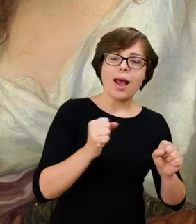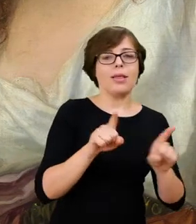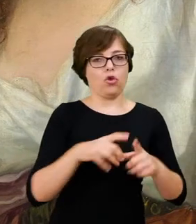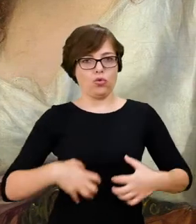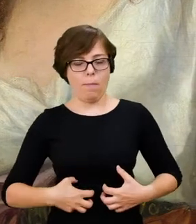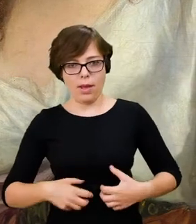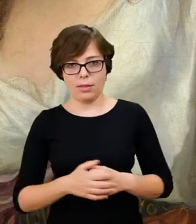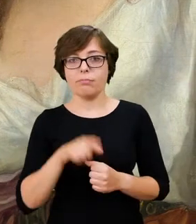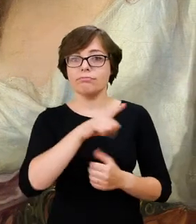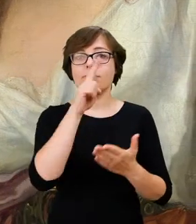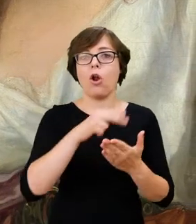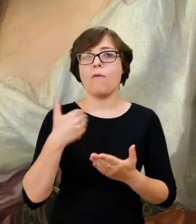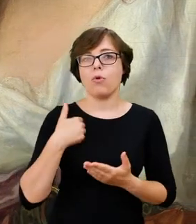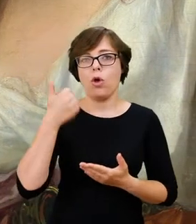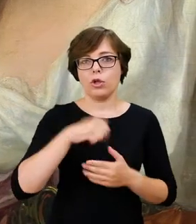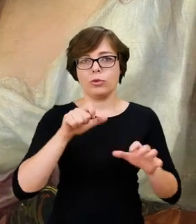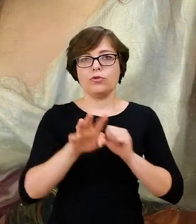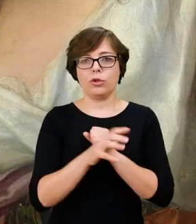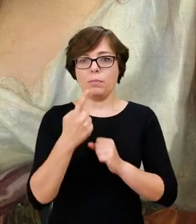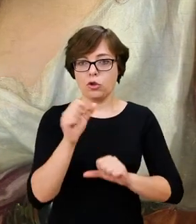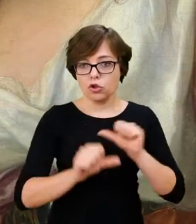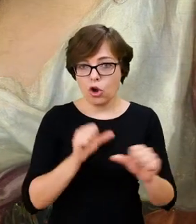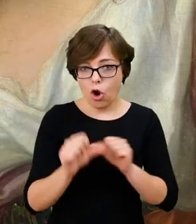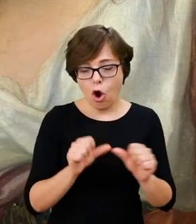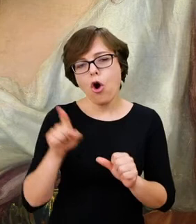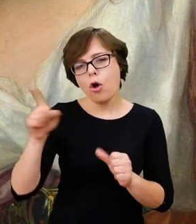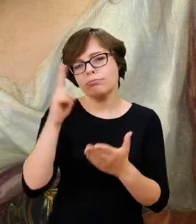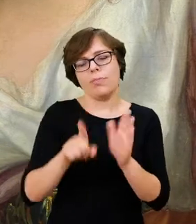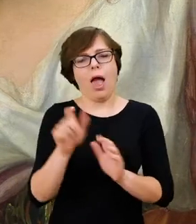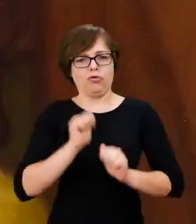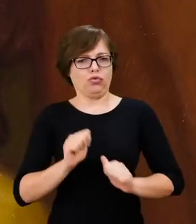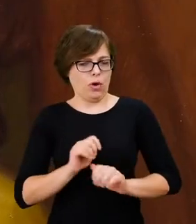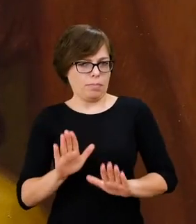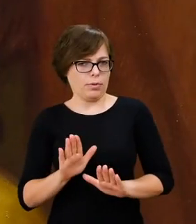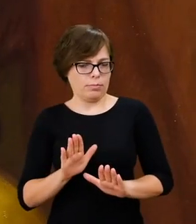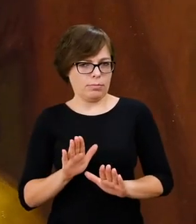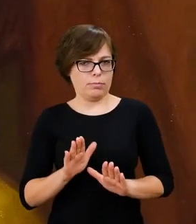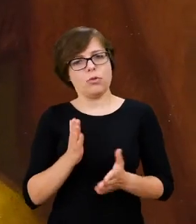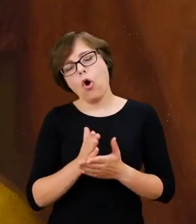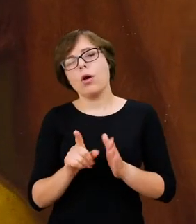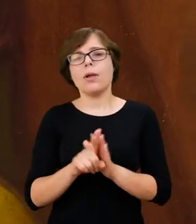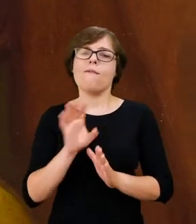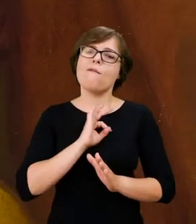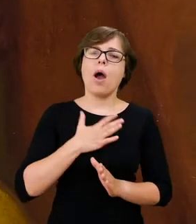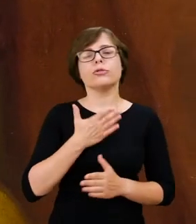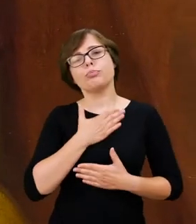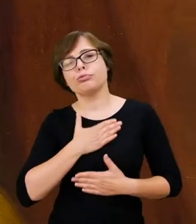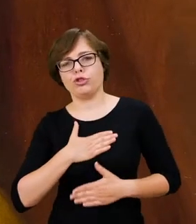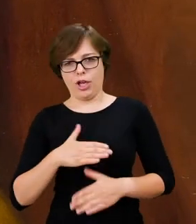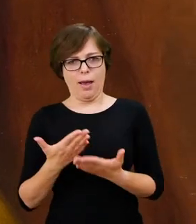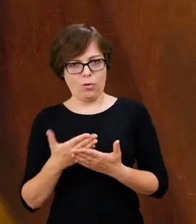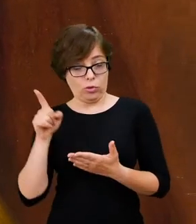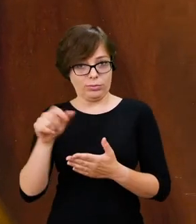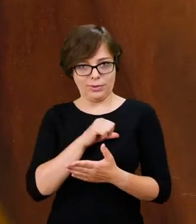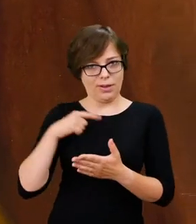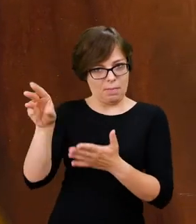1791 roku powstało na prywatny użytek artystki, dla własnej przyjemności, jak